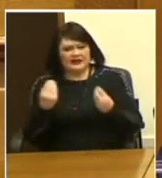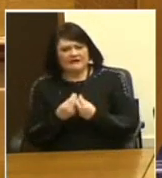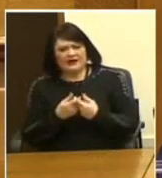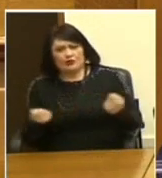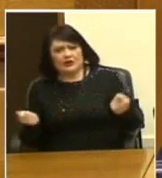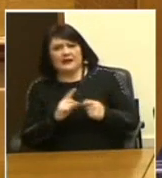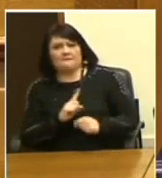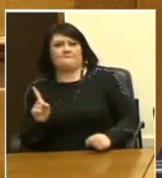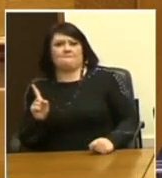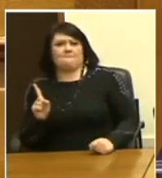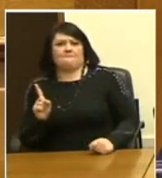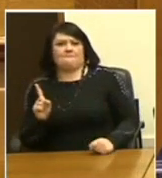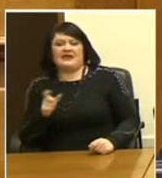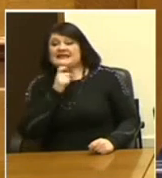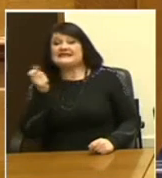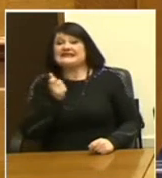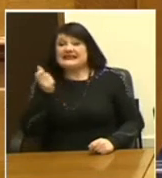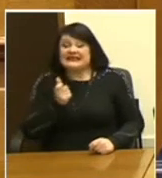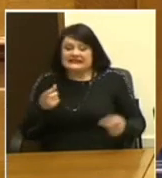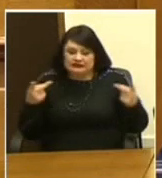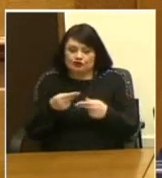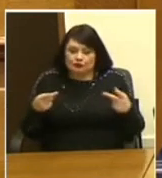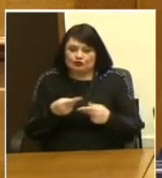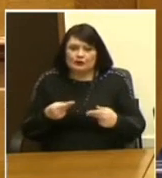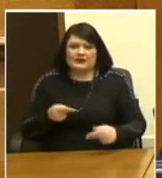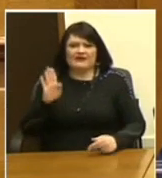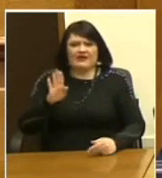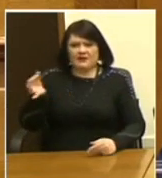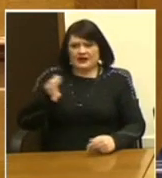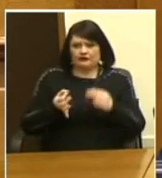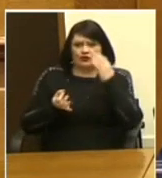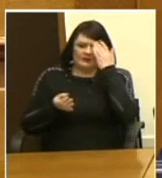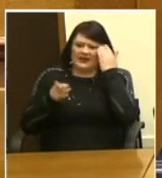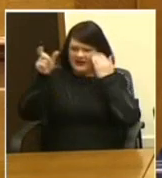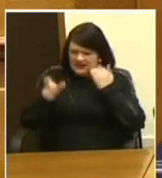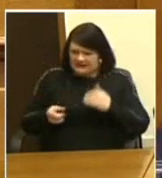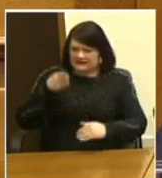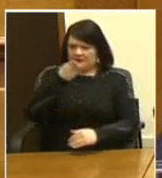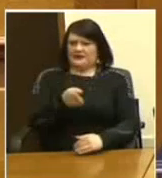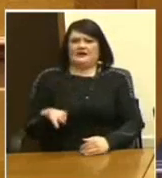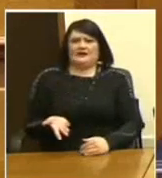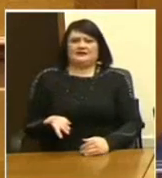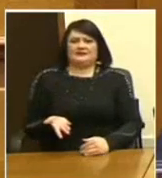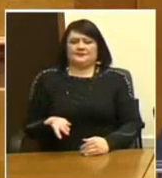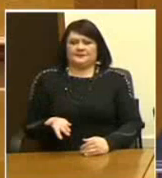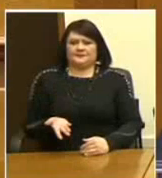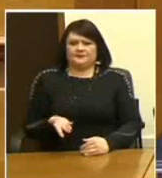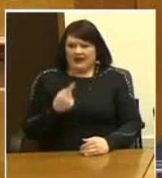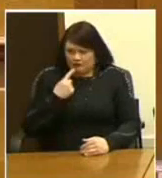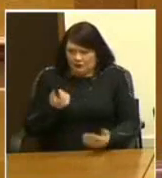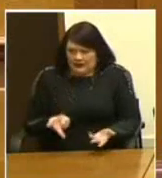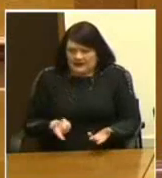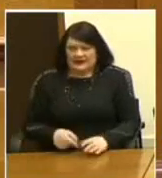ψηφισμένη περικοπή των συντάξεων. Αυτός ήταν ο κύριος Βέμπερ και αυτός ήταν εσείς το περασμένο καλοκαίρι. Και σήμερα, με